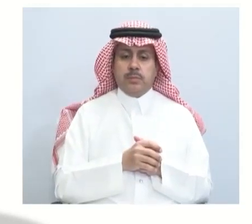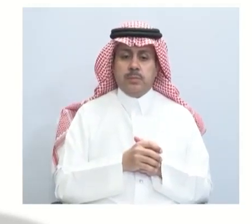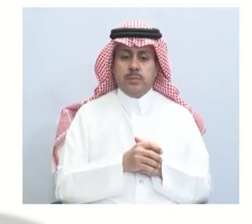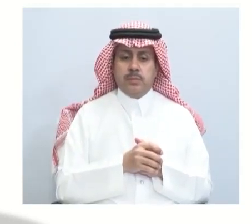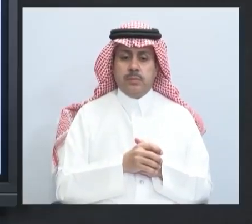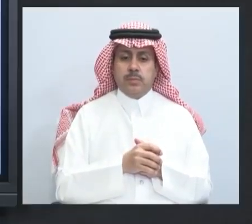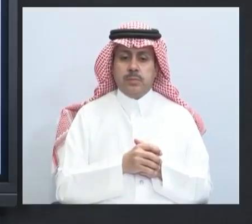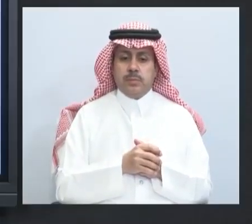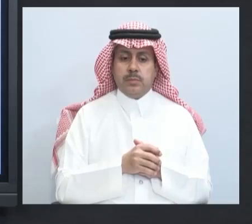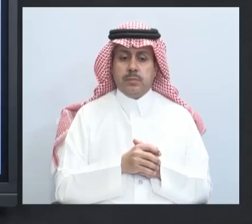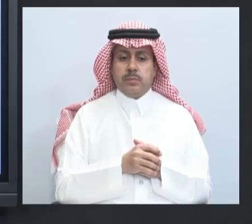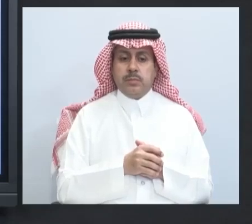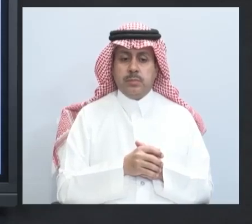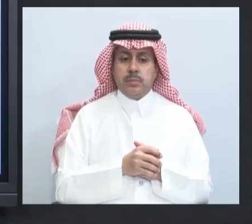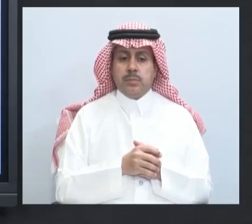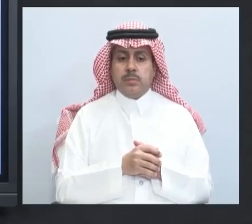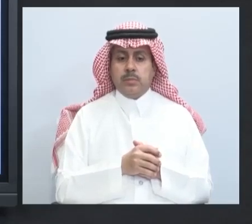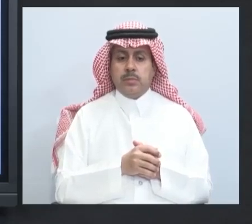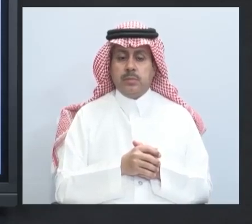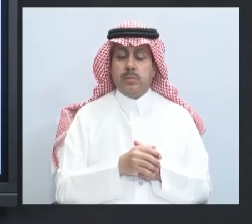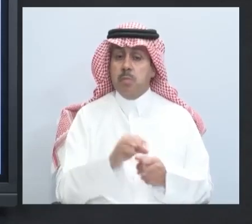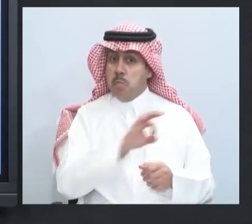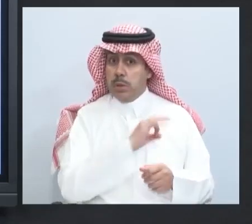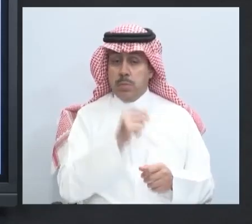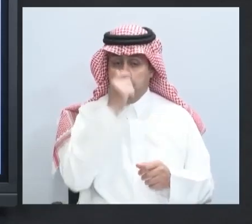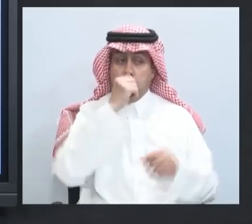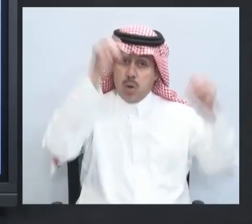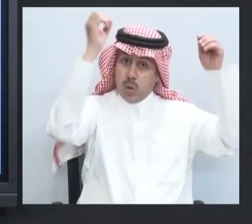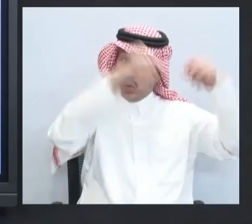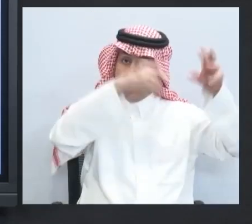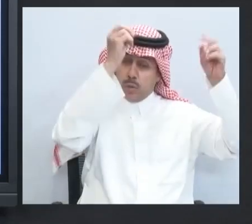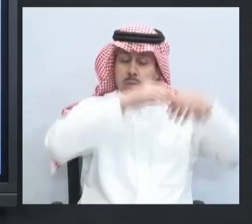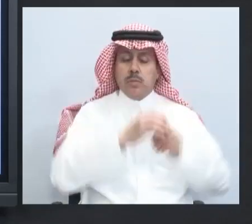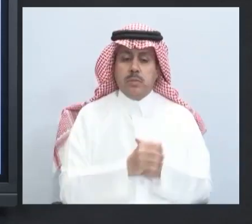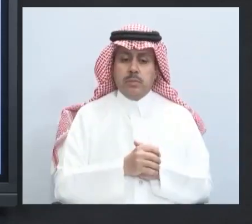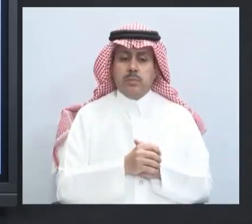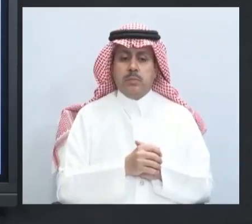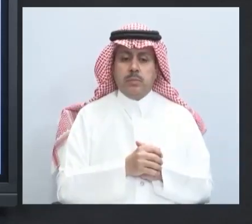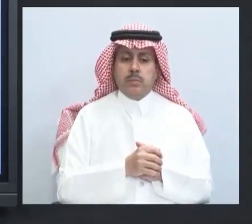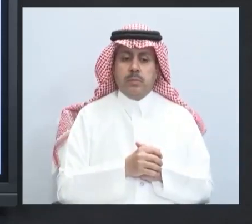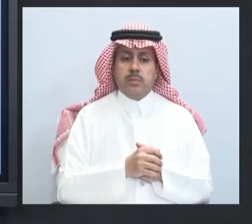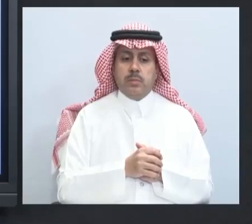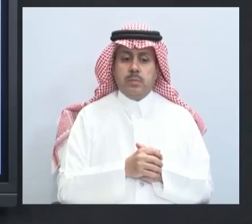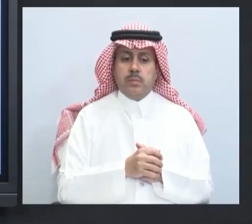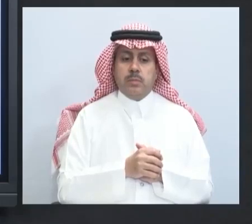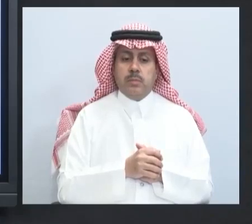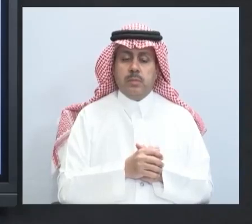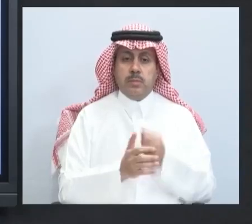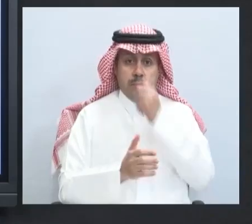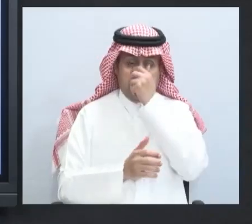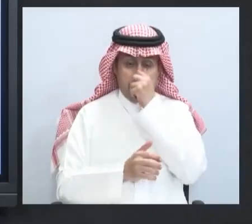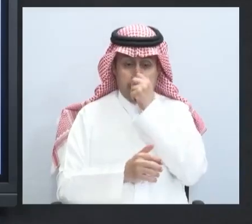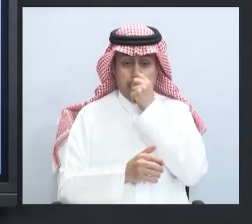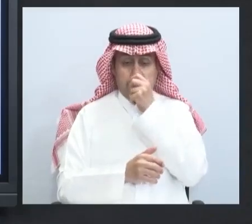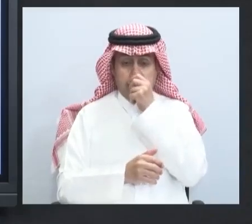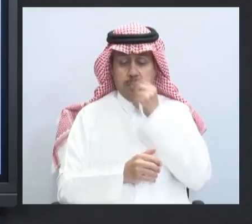ولا يتمنى ان الله جل وعلا يرزقه مثل ما رزق فلان ذلكم الطالب في فصله ان يكون متفوقا